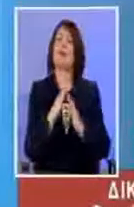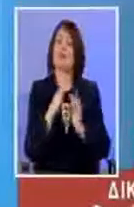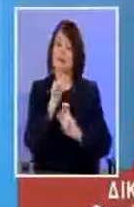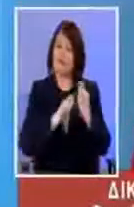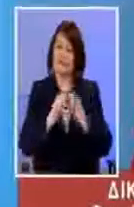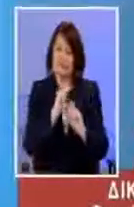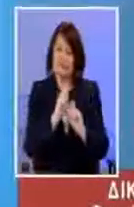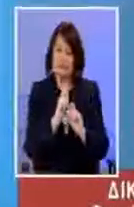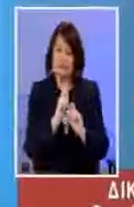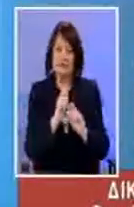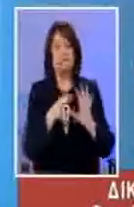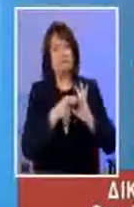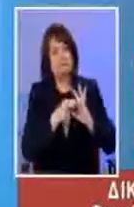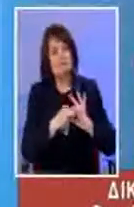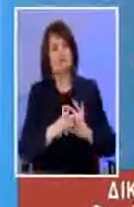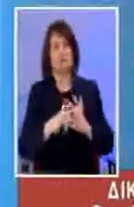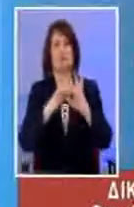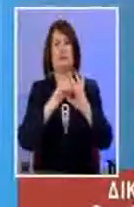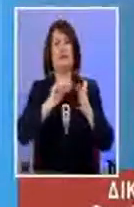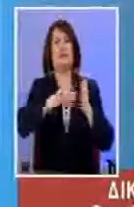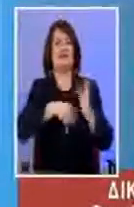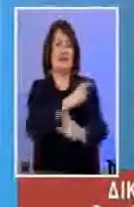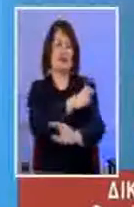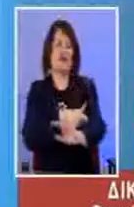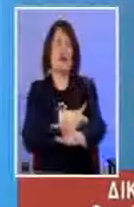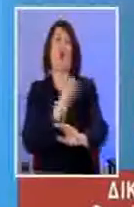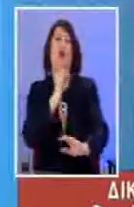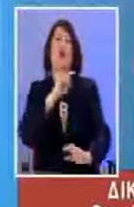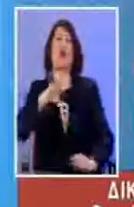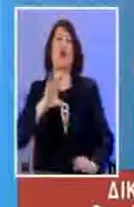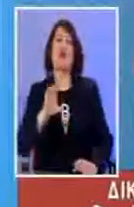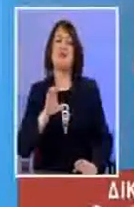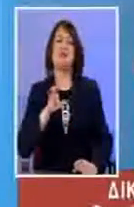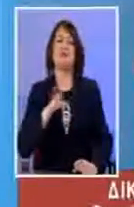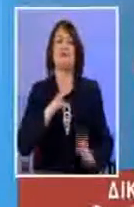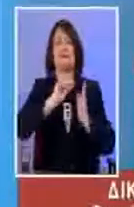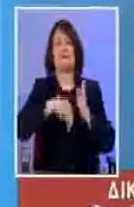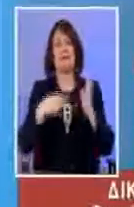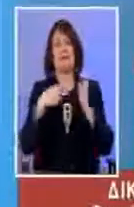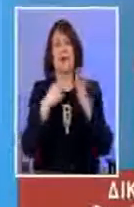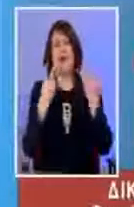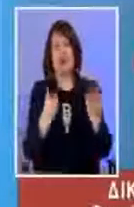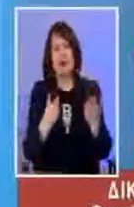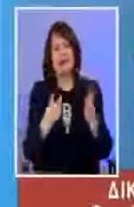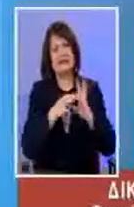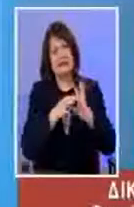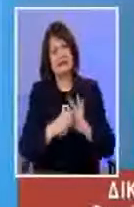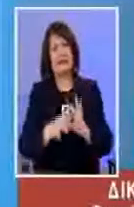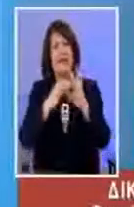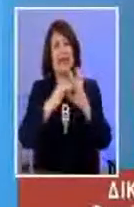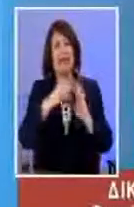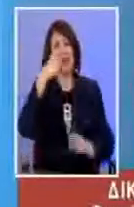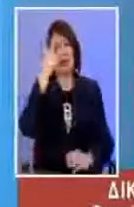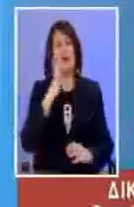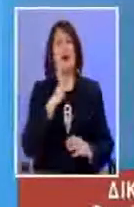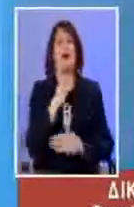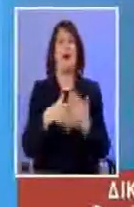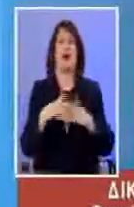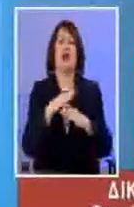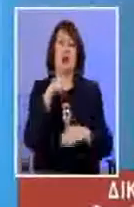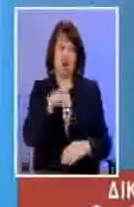Και είναι συνέχεια της υπογραφής της σύμβασης του ΕΕ για τα δικαιώματα των ατόμων με αναπηρία του 2007. Και τώρα μια δεύτερη πρόκληση είναι να μπορέσει να